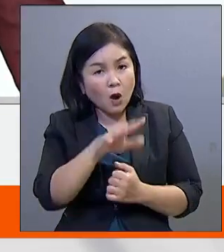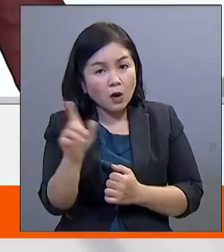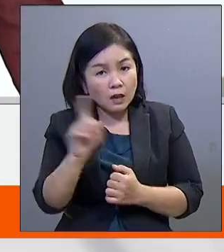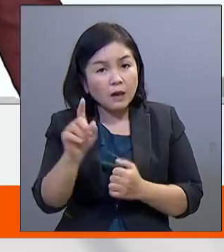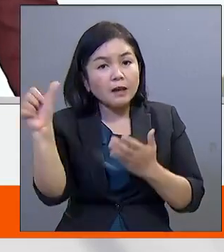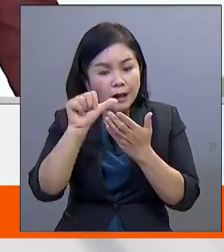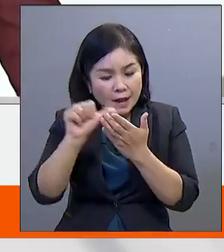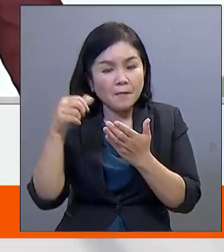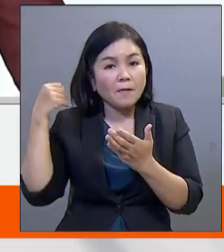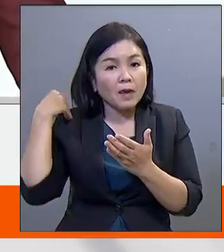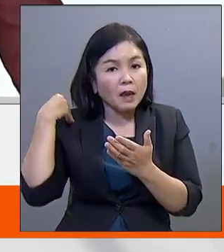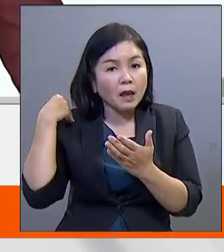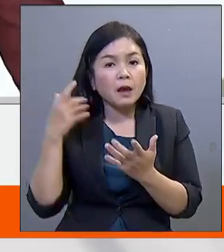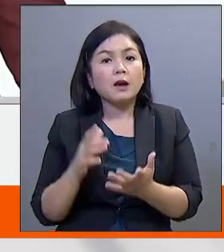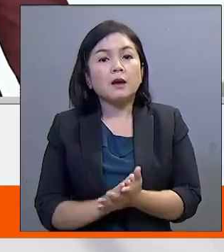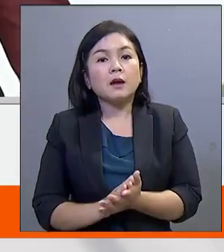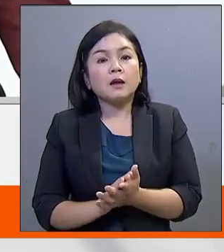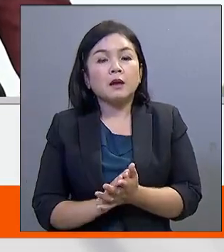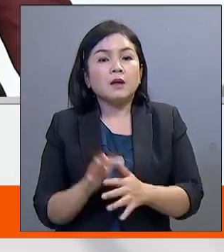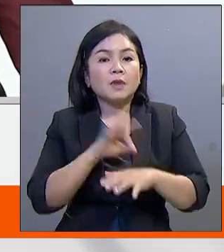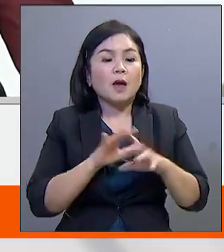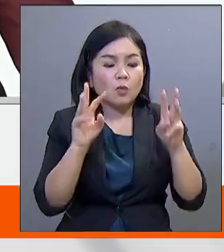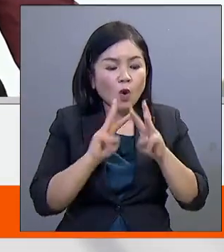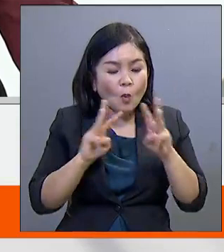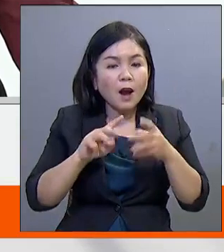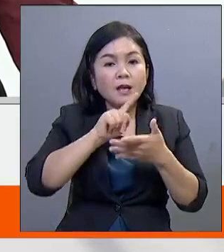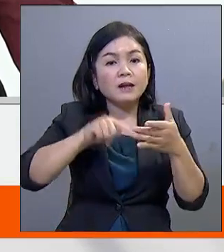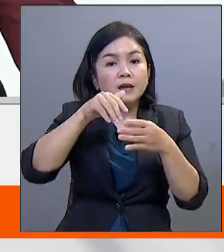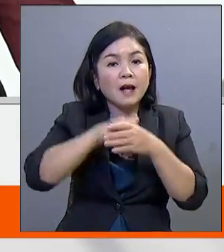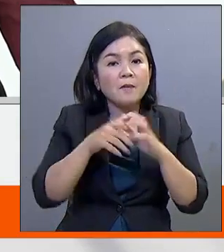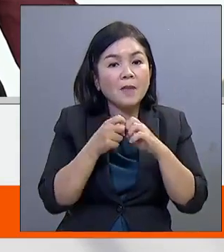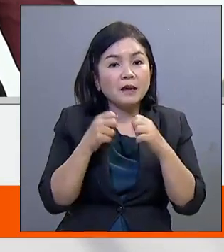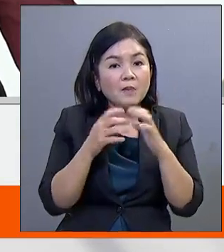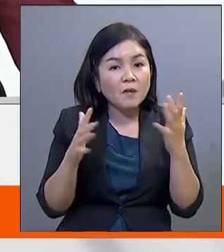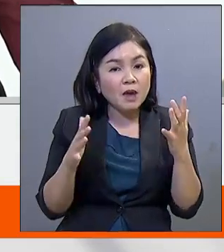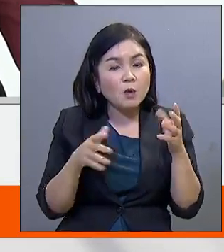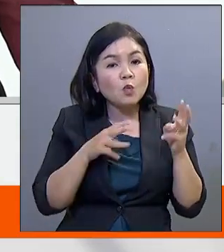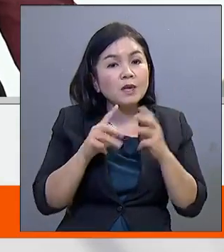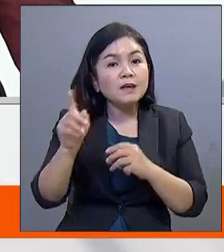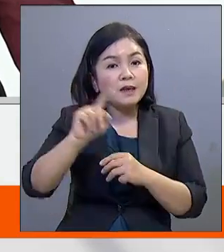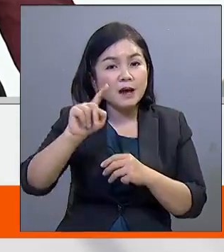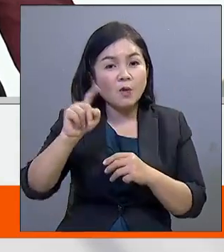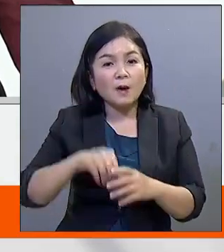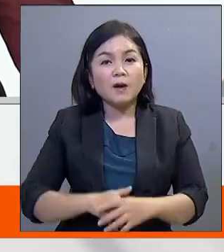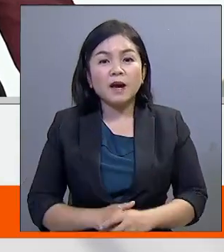บู่จนไม่น่จะเกิดสุดญากาศกราการเลือกใาง อาจาร์ให้น้หนกปตูบานั้iğin going